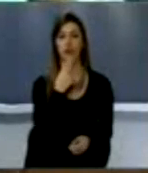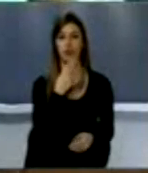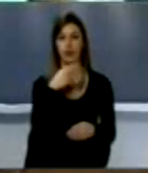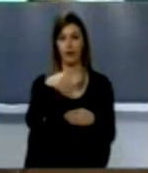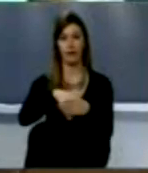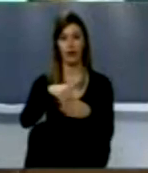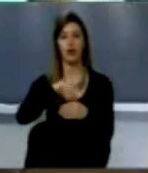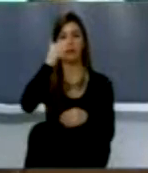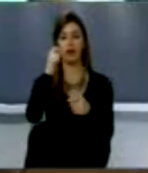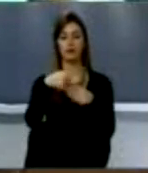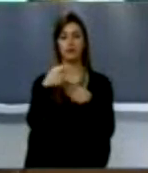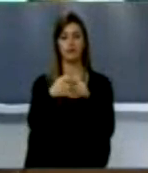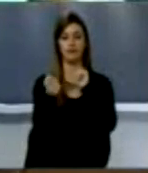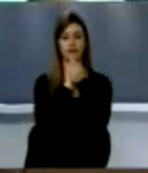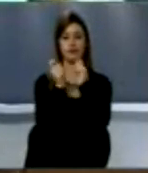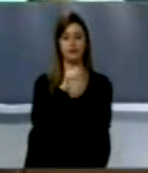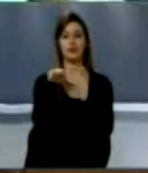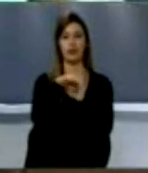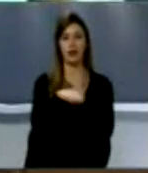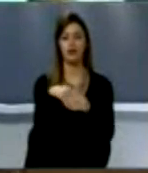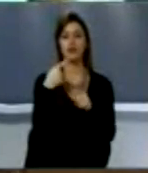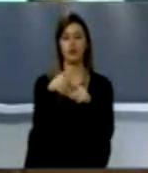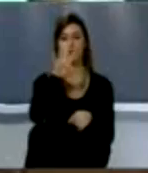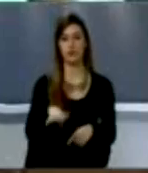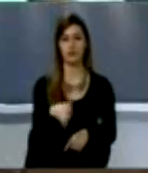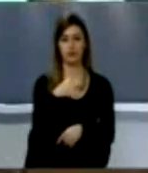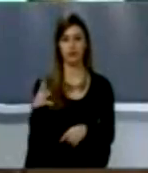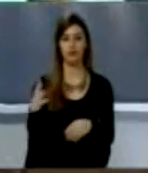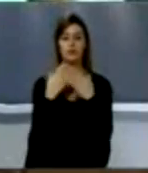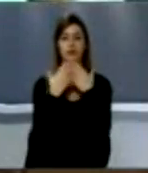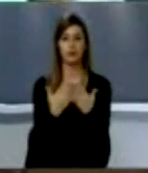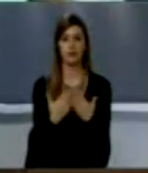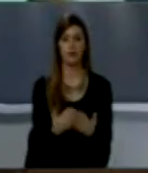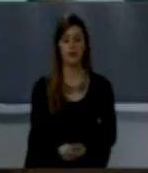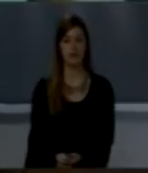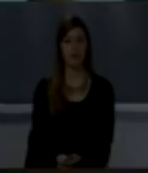pa u bërë ndryshime substanciale si në ligj ashtu edhe në tabelat buxhetore. Ju falenderoj.